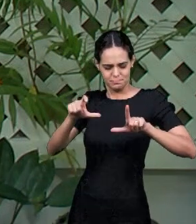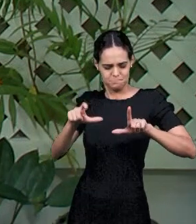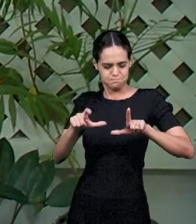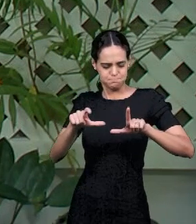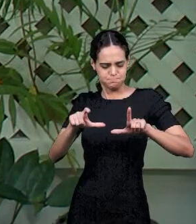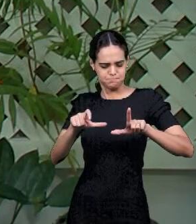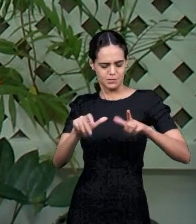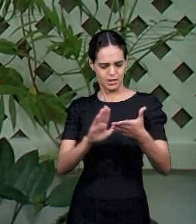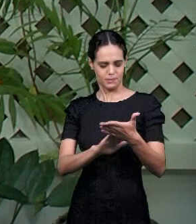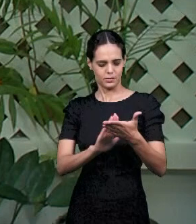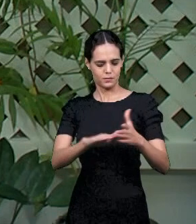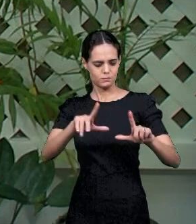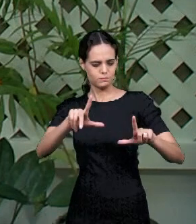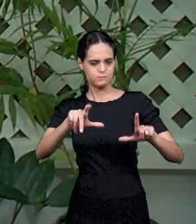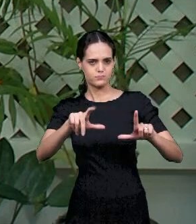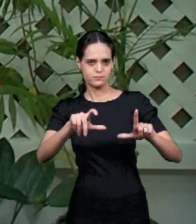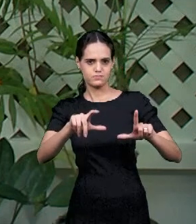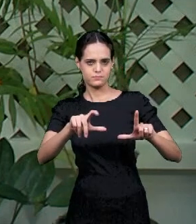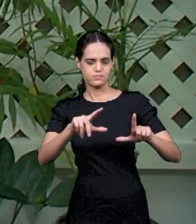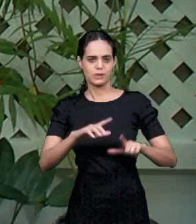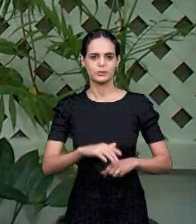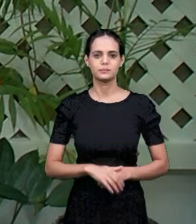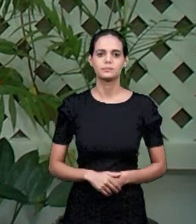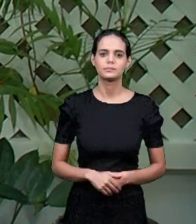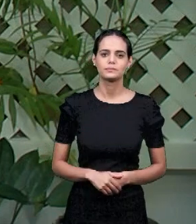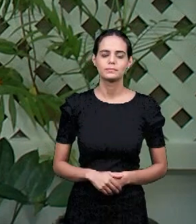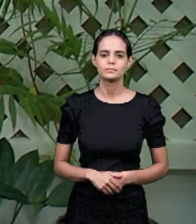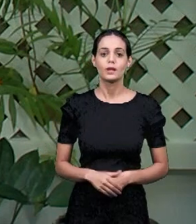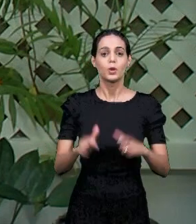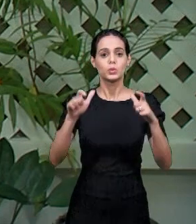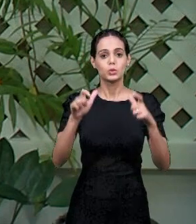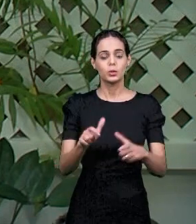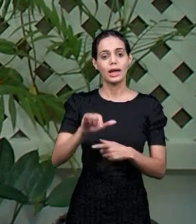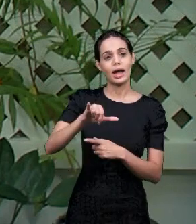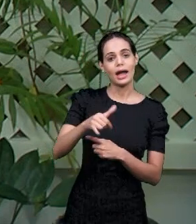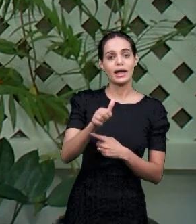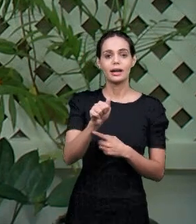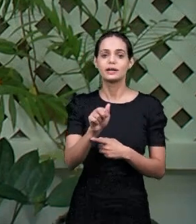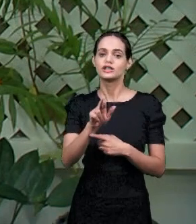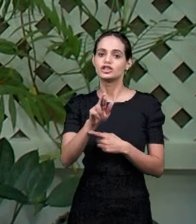de la famille de Jardine Hélène.